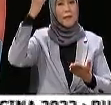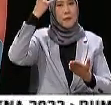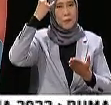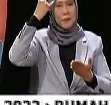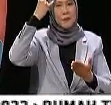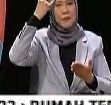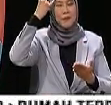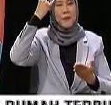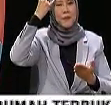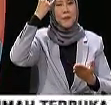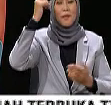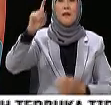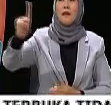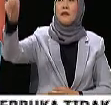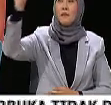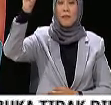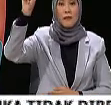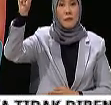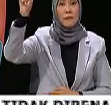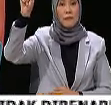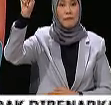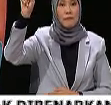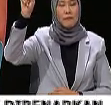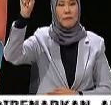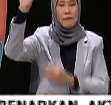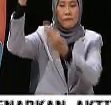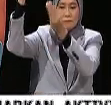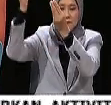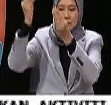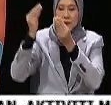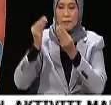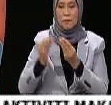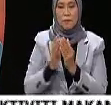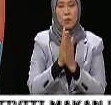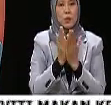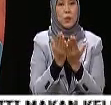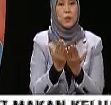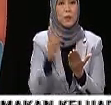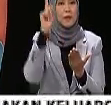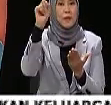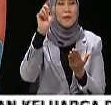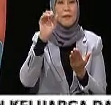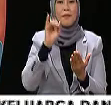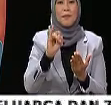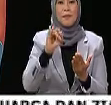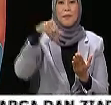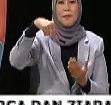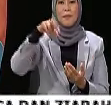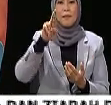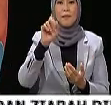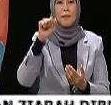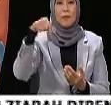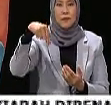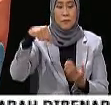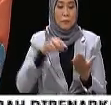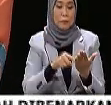Hai suatu signifikan Ya Allah ta'ala dia dulunya area yang pertama Surah Al Alaq Iqra bacalah